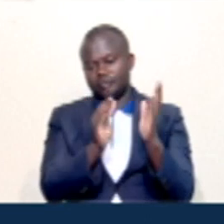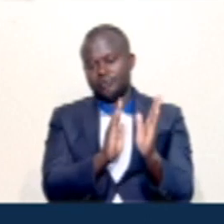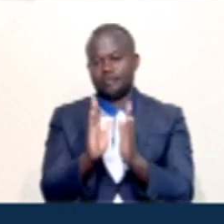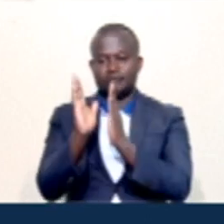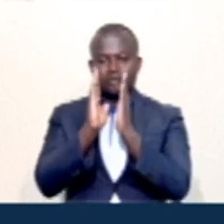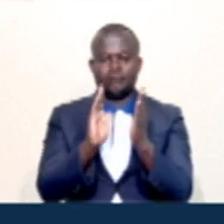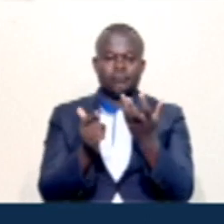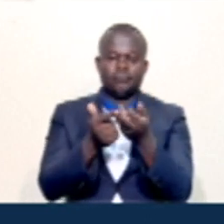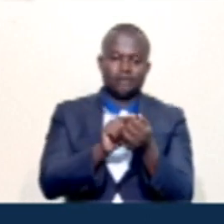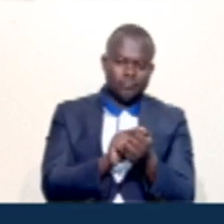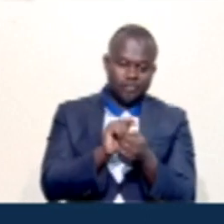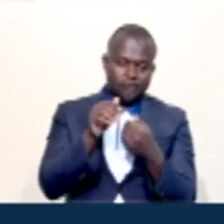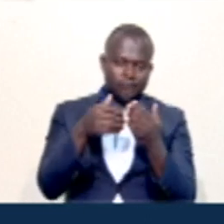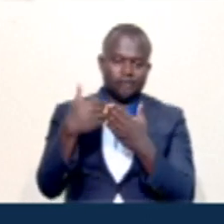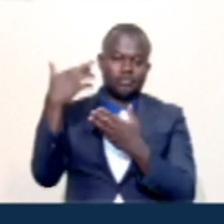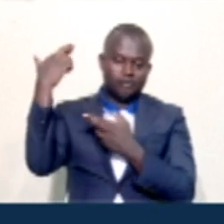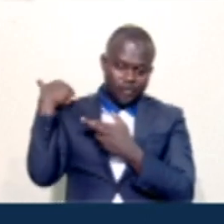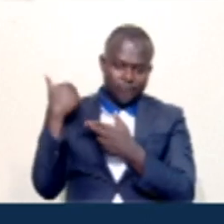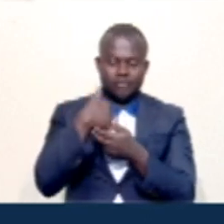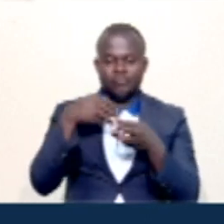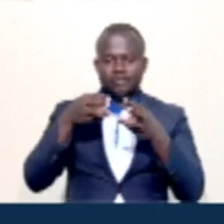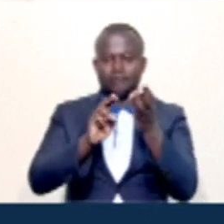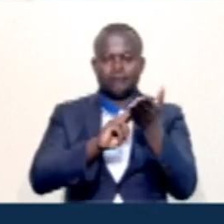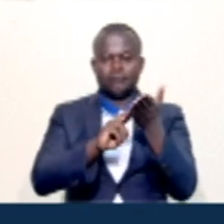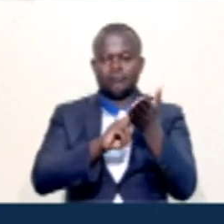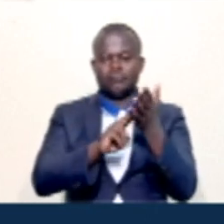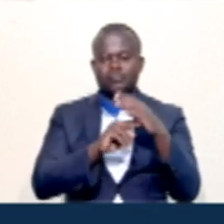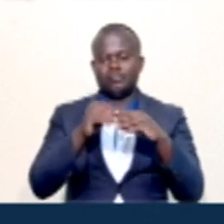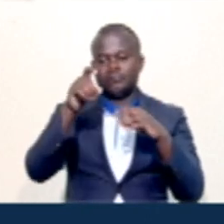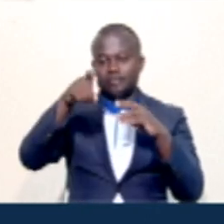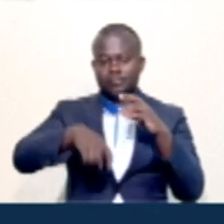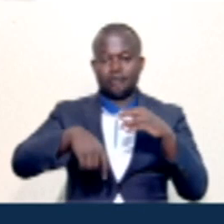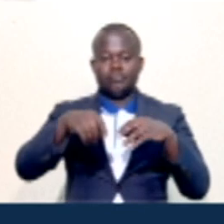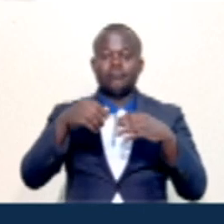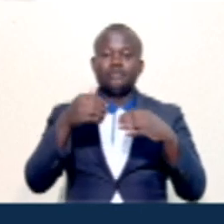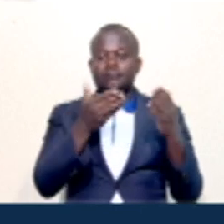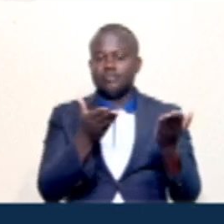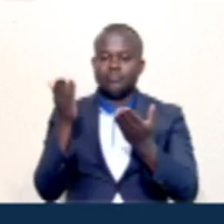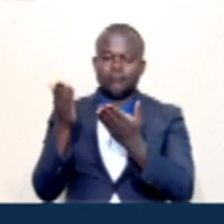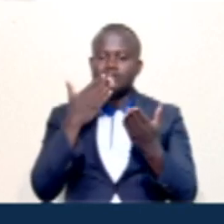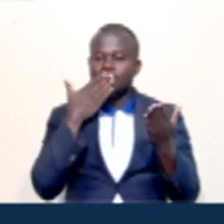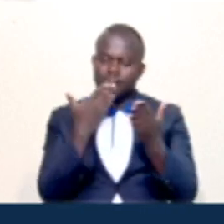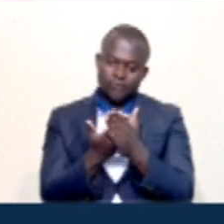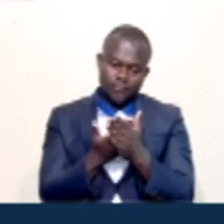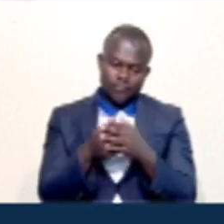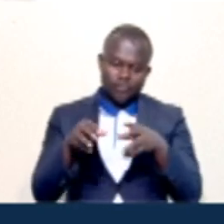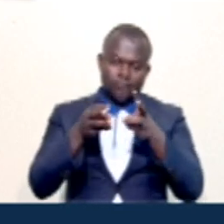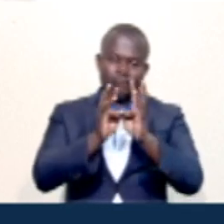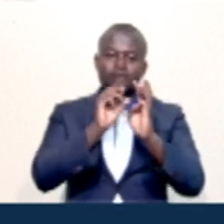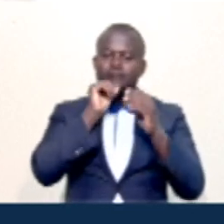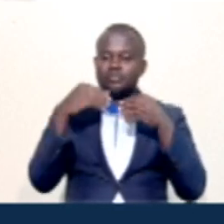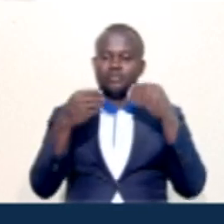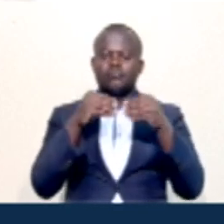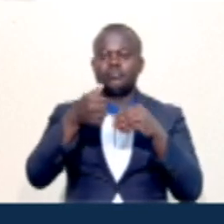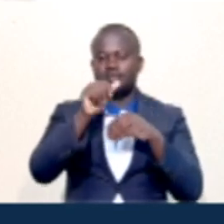barura. Ababishinzwe bafite uburyo bazabikoresha, ukwiye kuba wamwakira neza ku buryo nta n'igikoresho